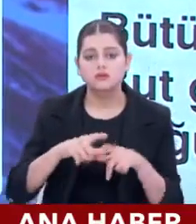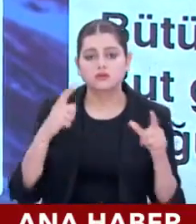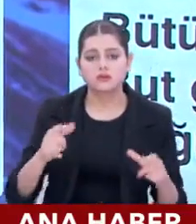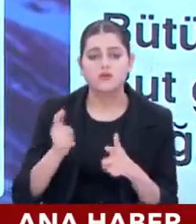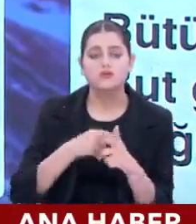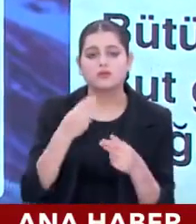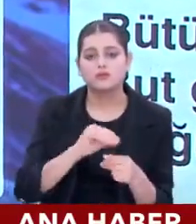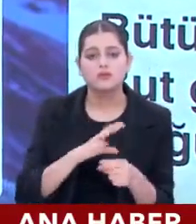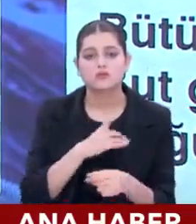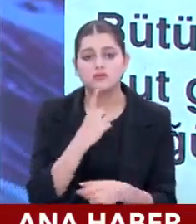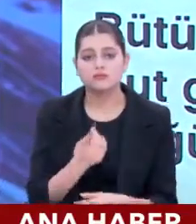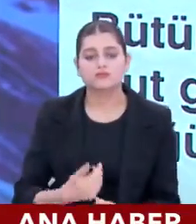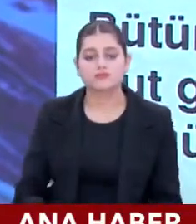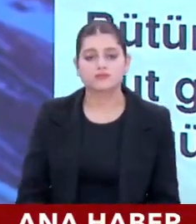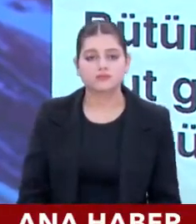otellere veriliyor